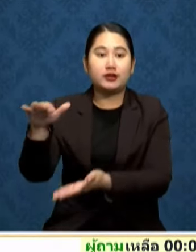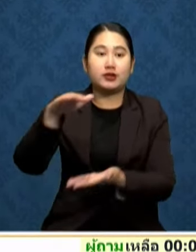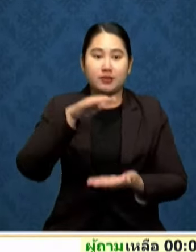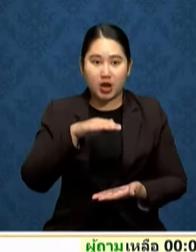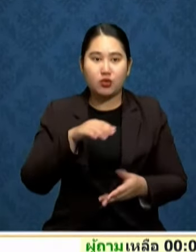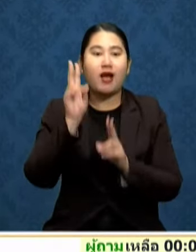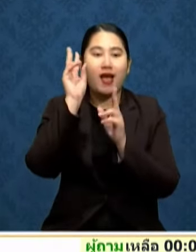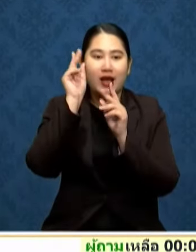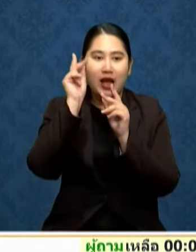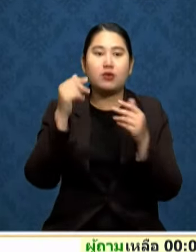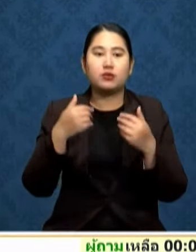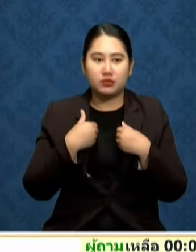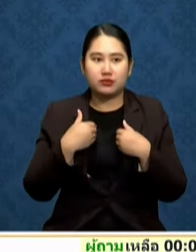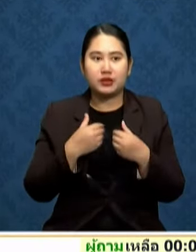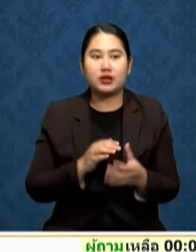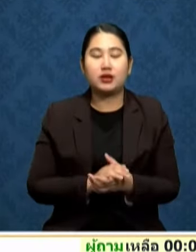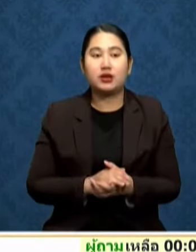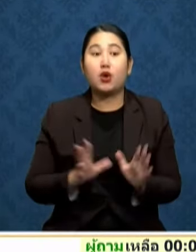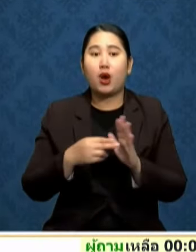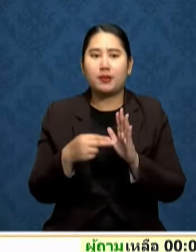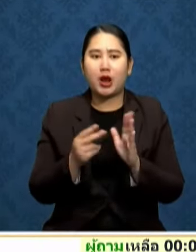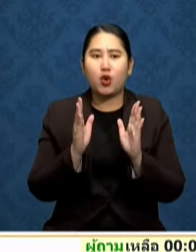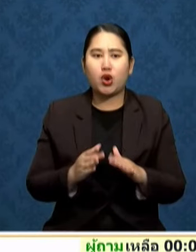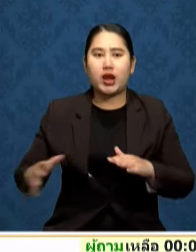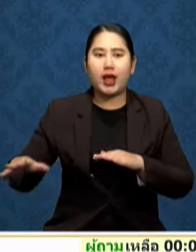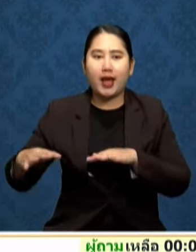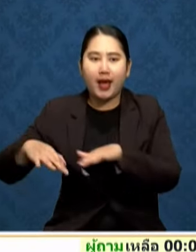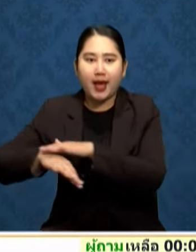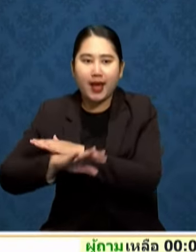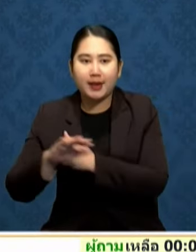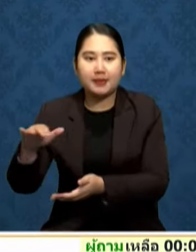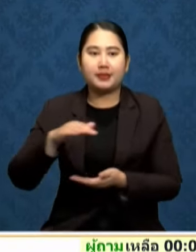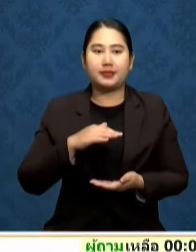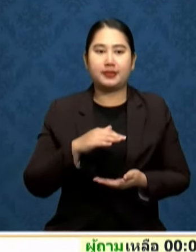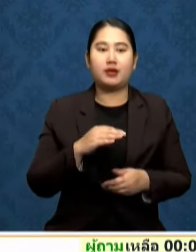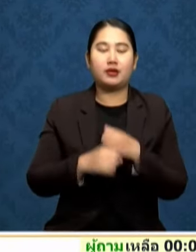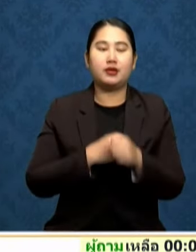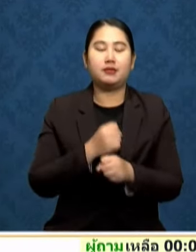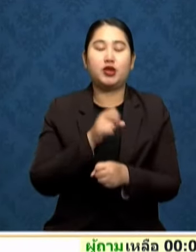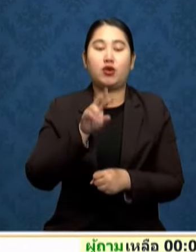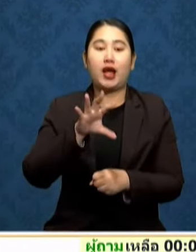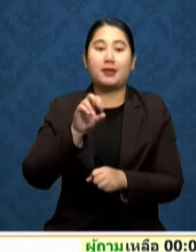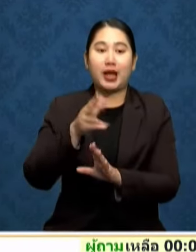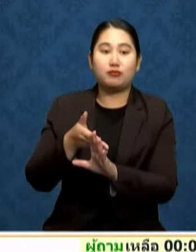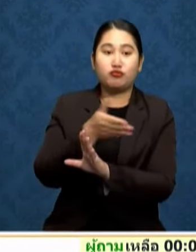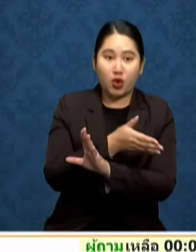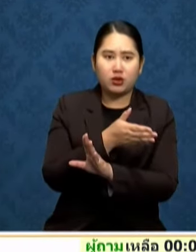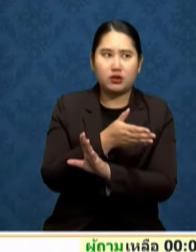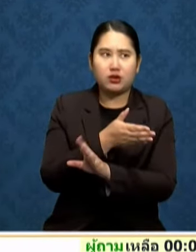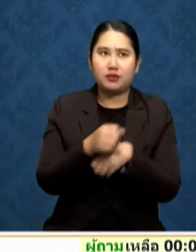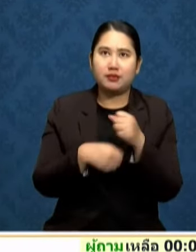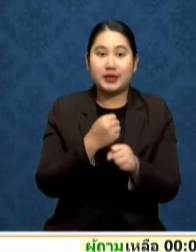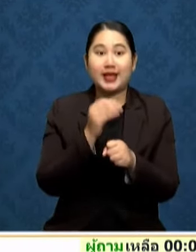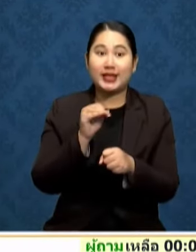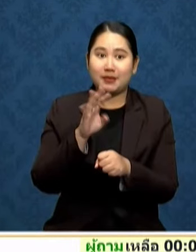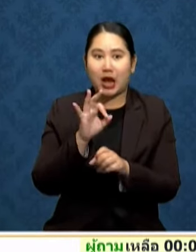าวที่มีคนเนี่ยลักลอบนำเข้าก่อนปี53อีกก่อนปี49